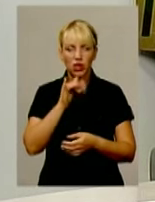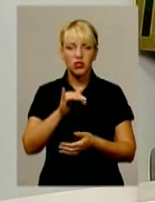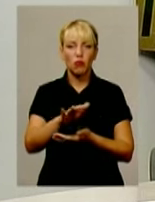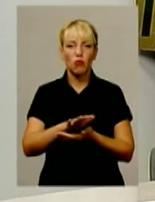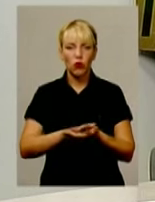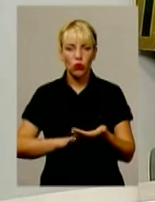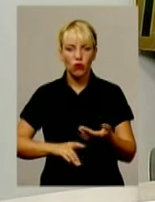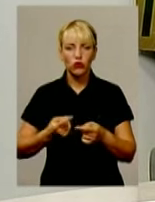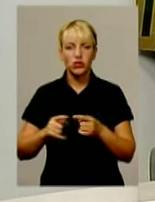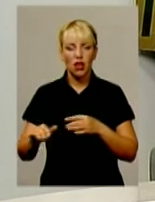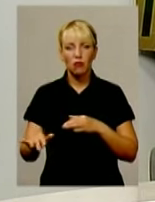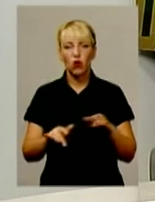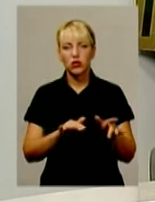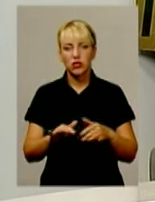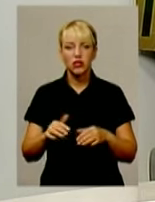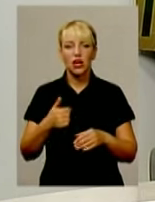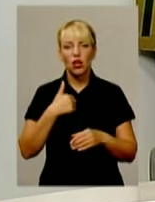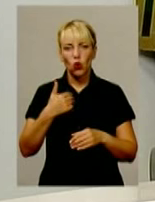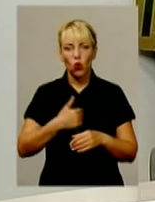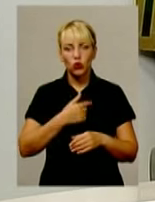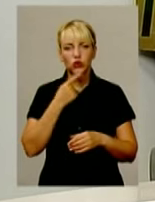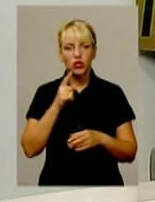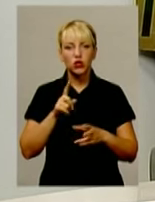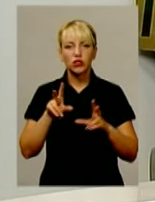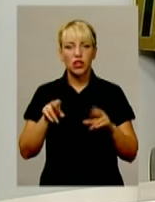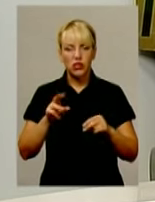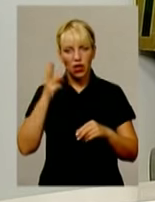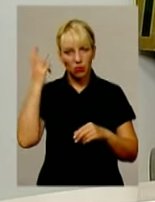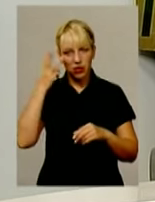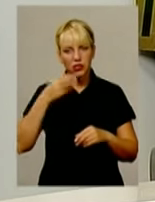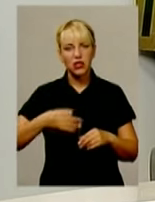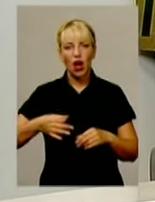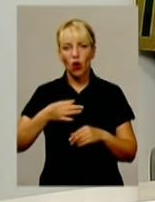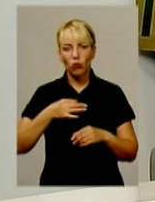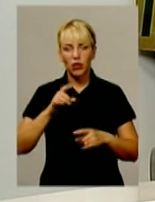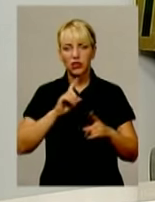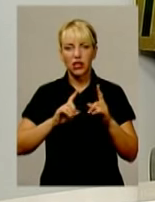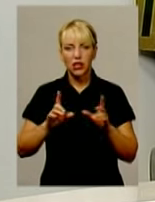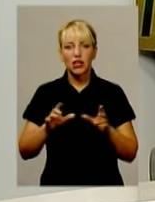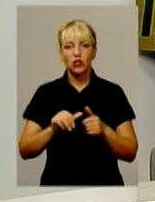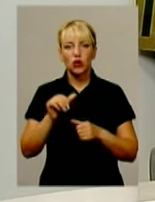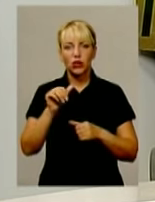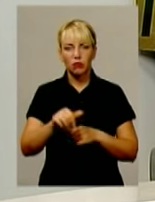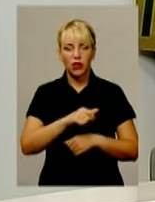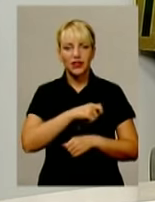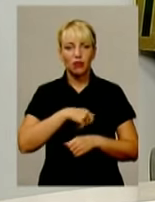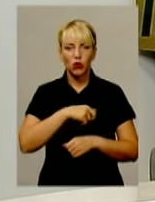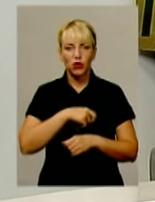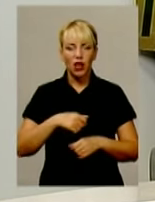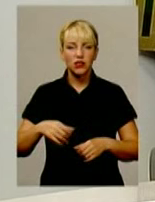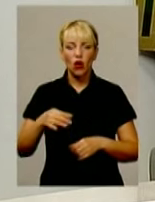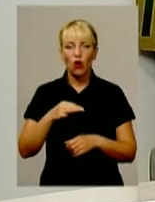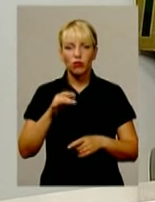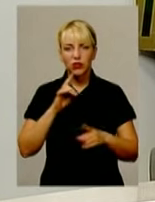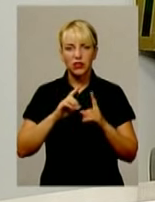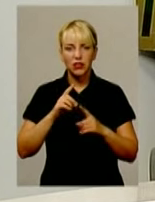продовжується. І хочу сказати, що, на щастя, Хмельницька обласна рада, зокрема депутати обласної ради, вони у